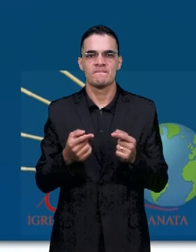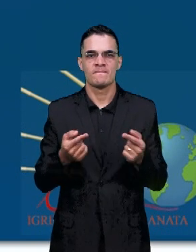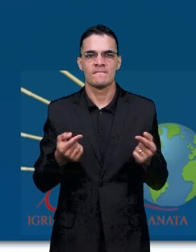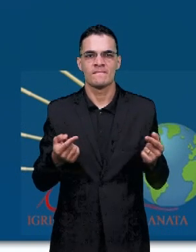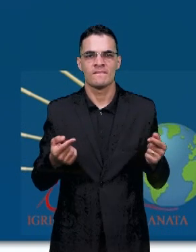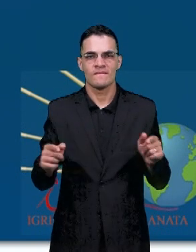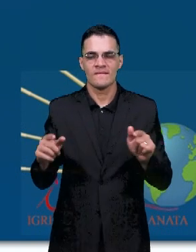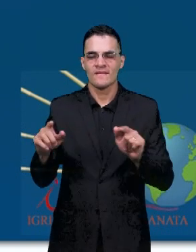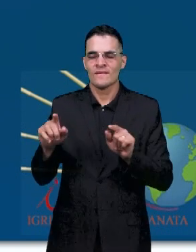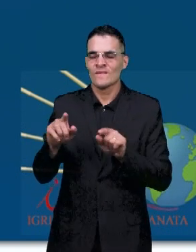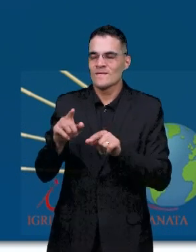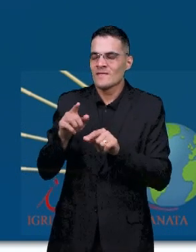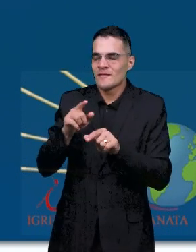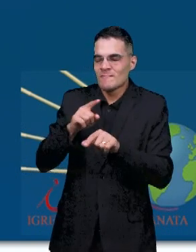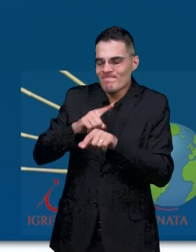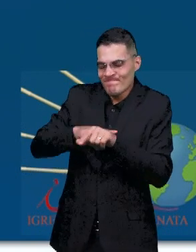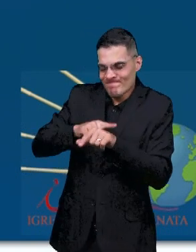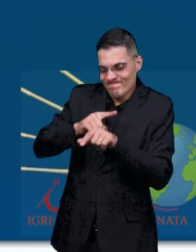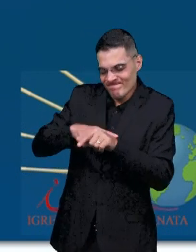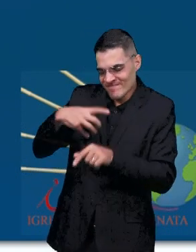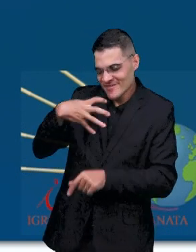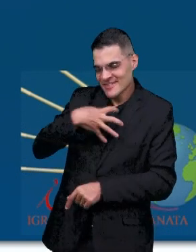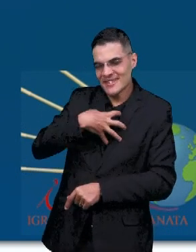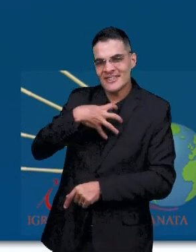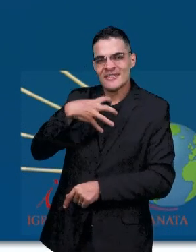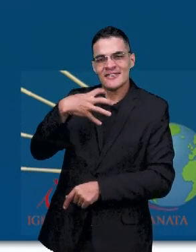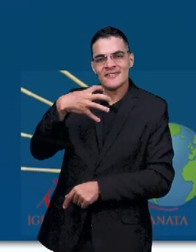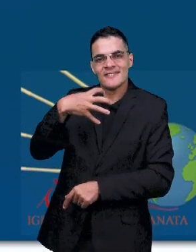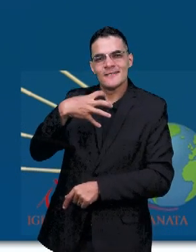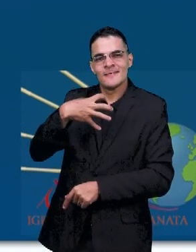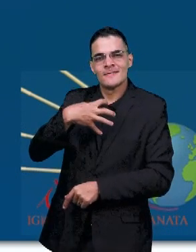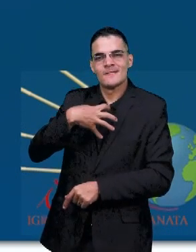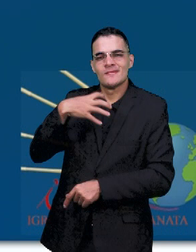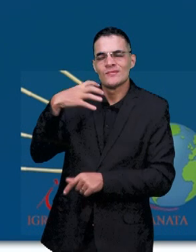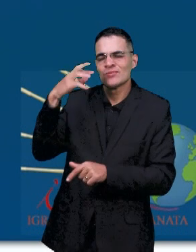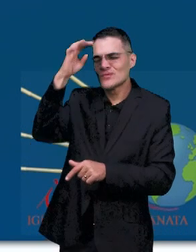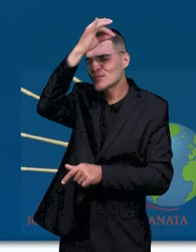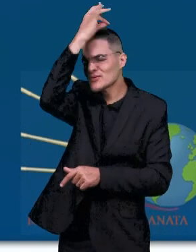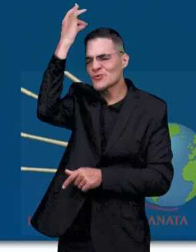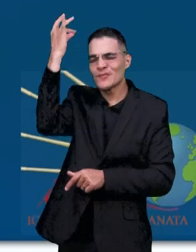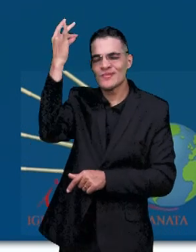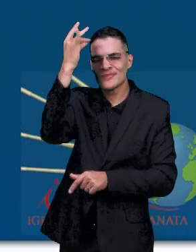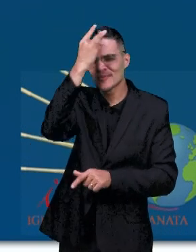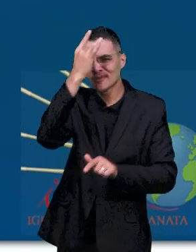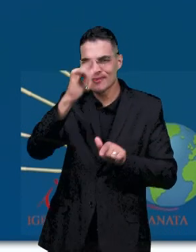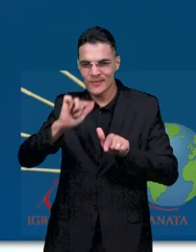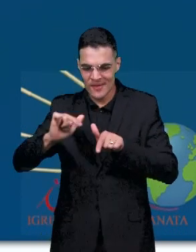Когда чувствую прощение в крови, в искупительной крови,